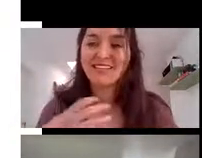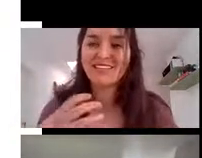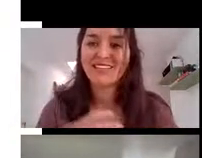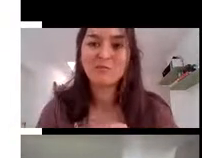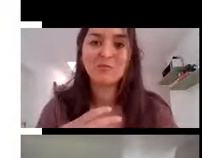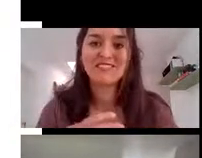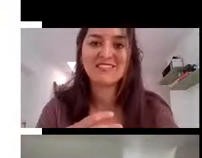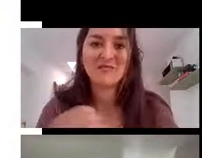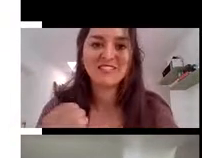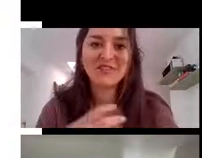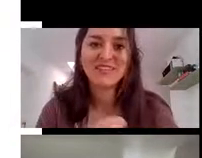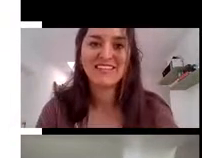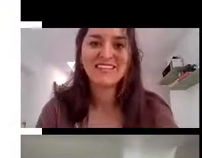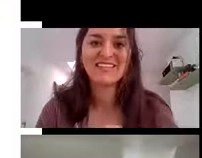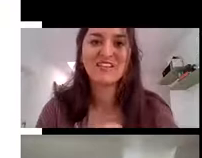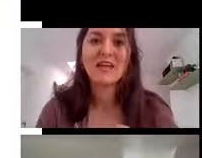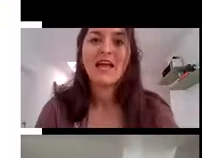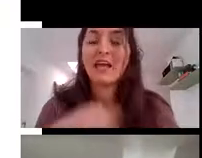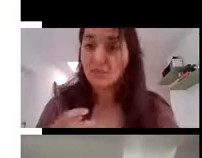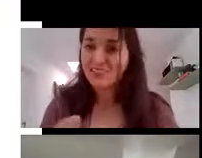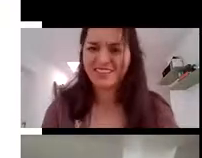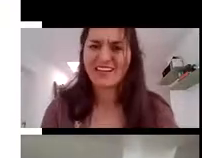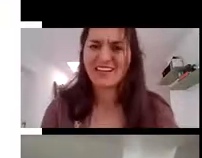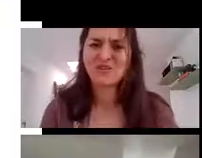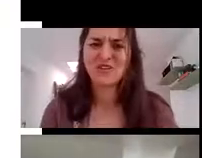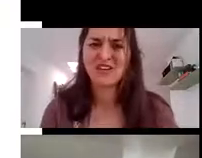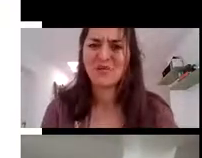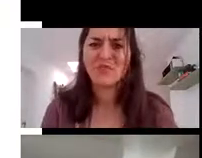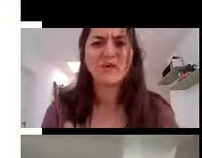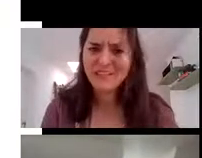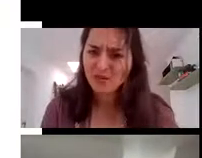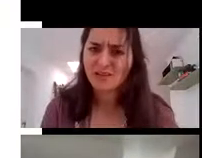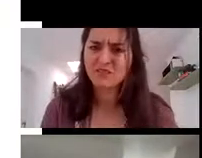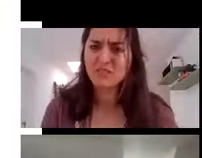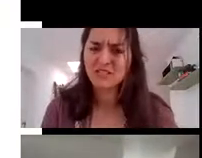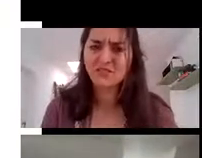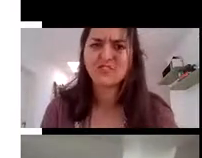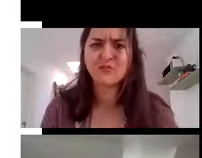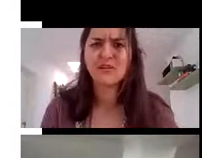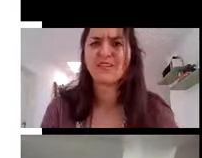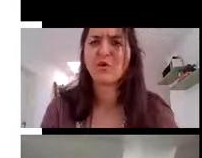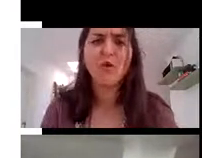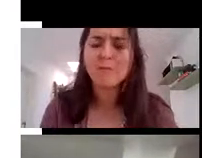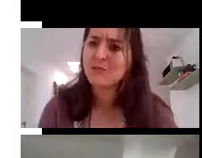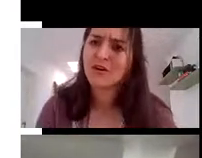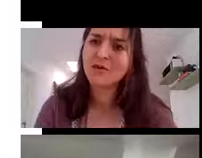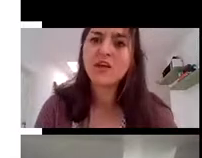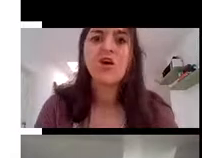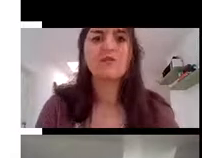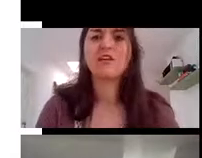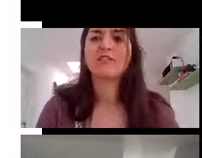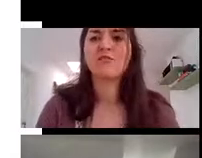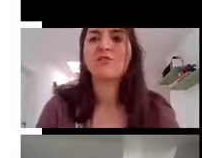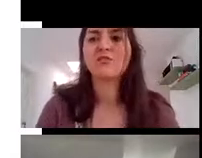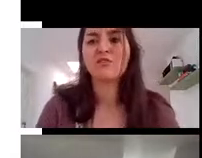gaan mixen en het bubbelsysteem een beetje omverkegelen dan. En gebruik die dagen ook vooral om je werking nog een beetje voor te bereiden, om op te bouwen,